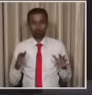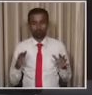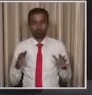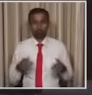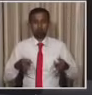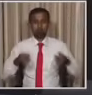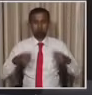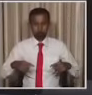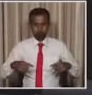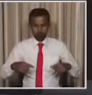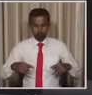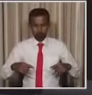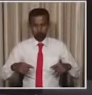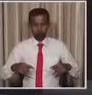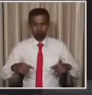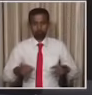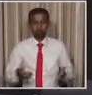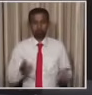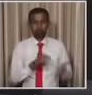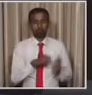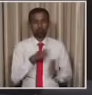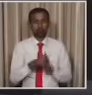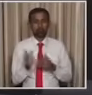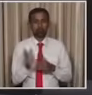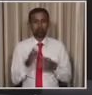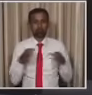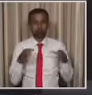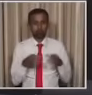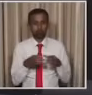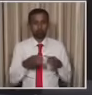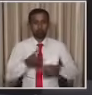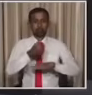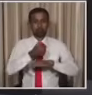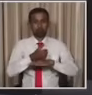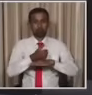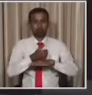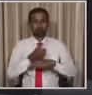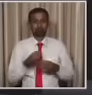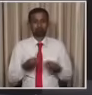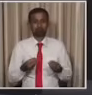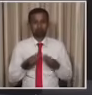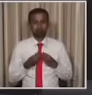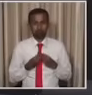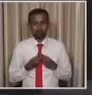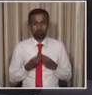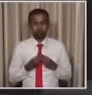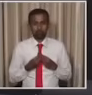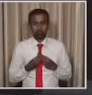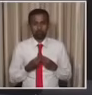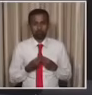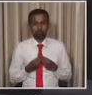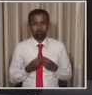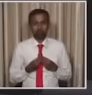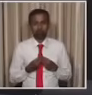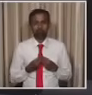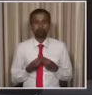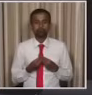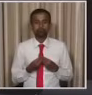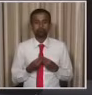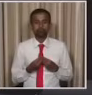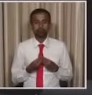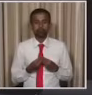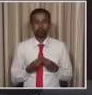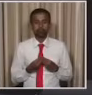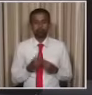ඊට පස්සේ නැවත ශ්‍රී ලංකා නිදහස් පක්ෂයේ සභාපති ධූරය ලබාගත්තු එකේ